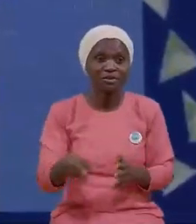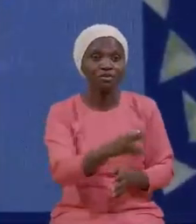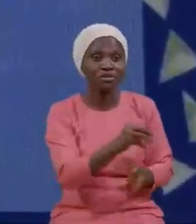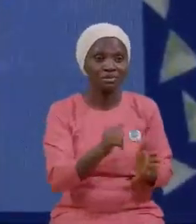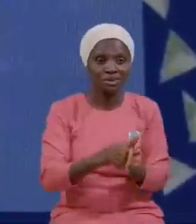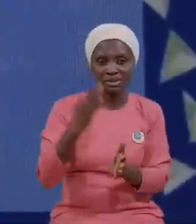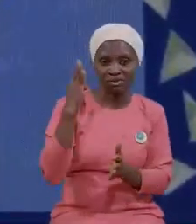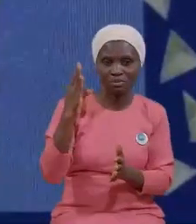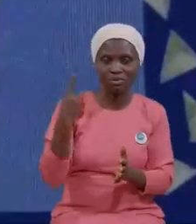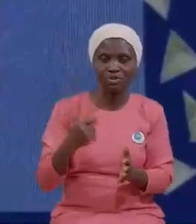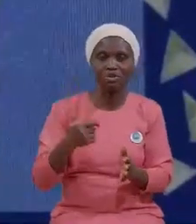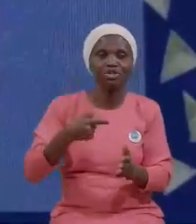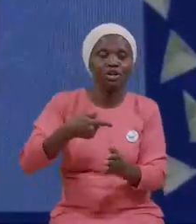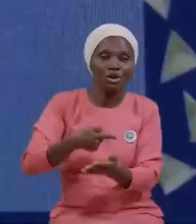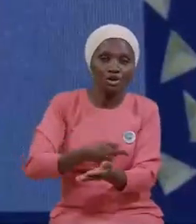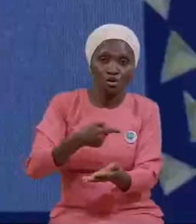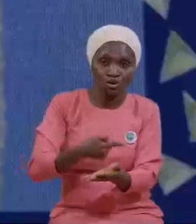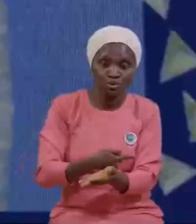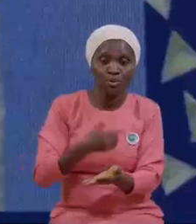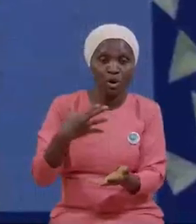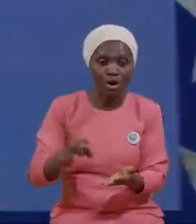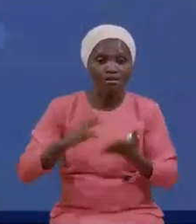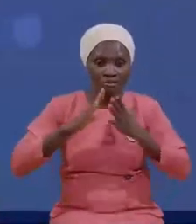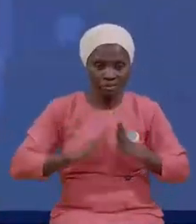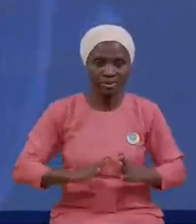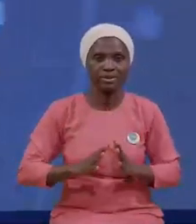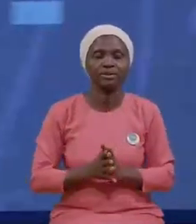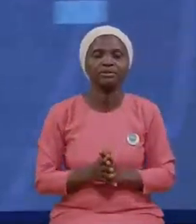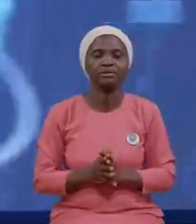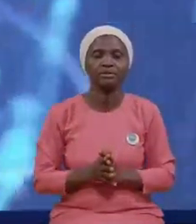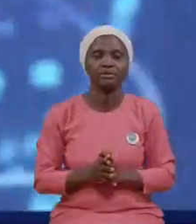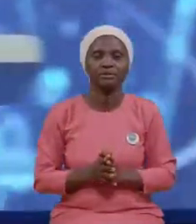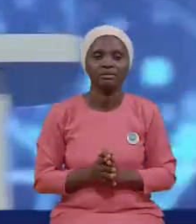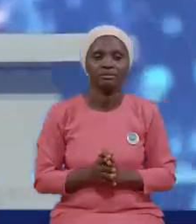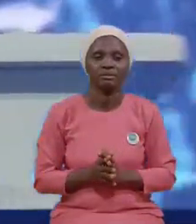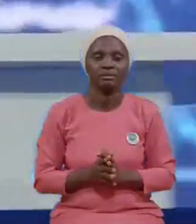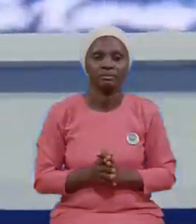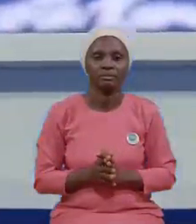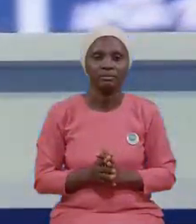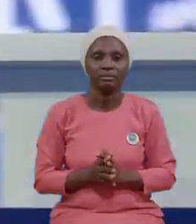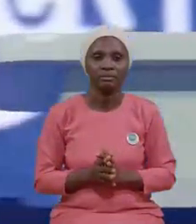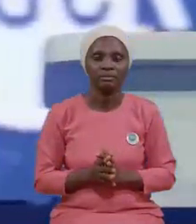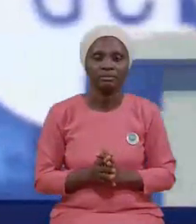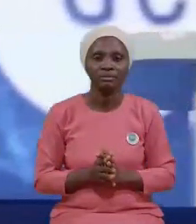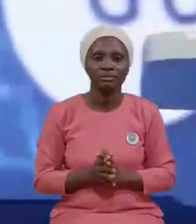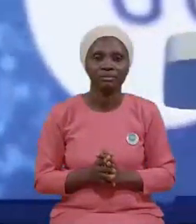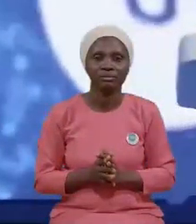Selon qu'il est écrit, qu'ils sont beaux les pieds de ceux qui annoncent l'évangile de paix.